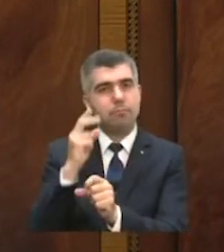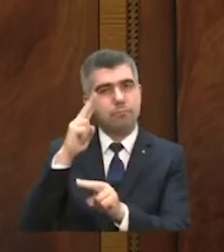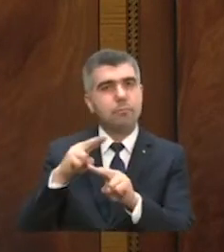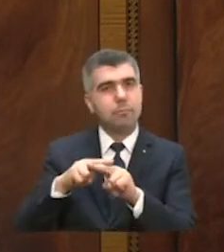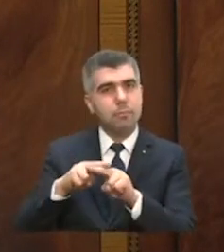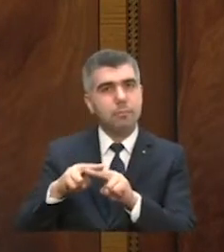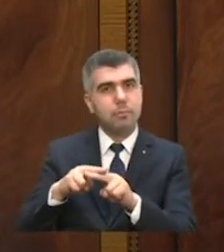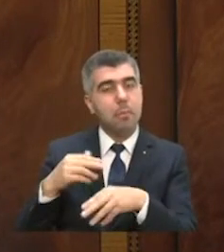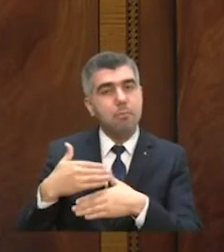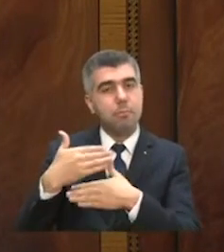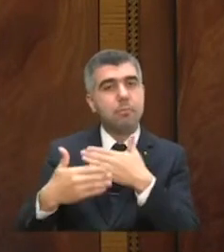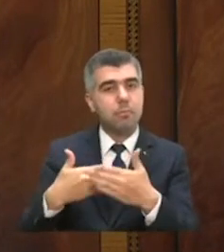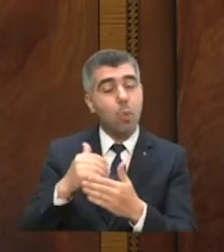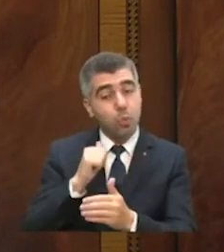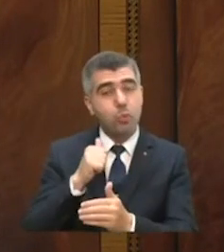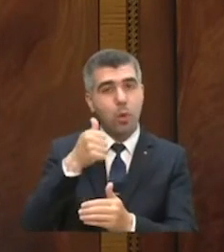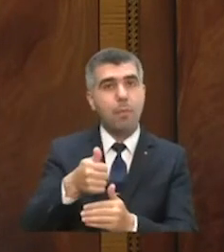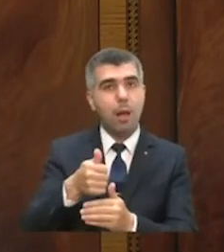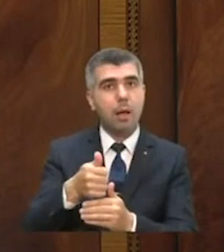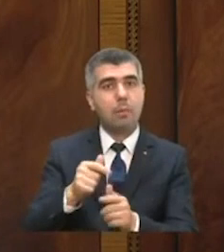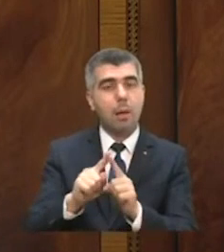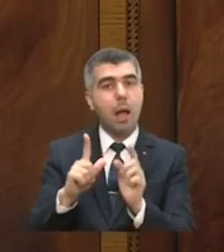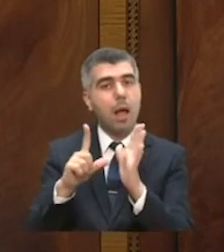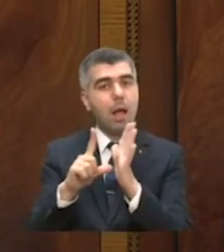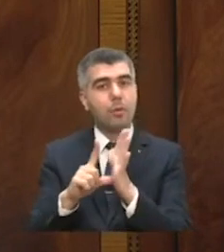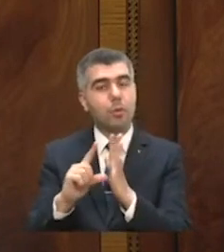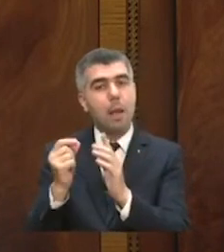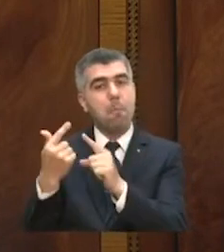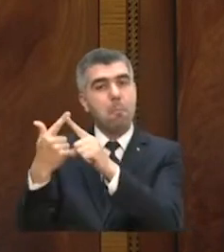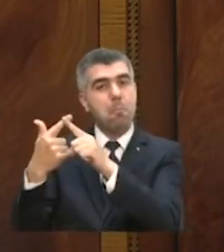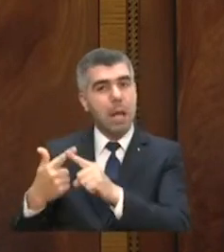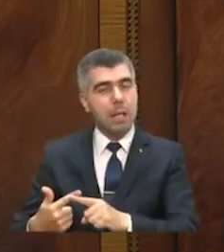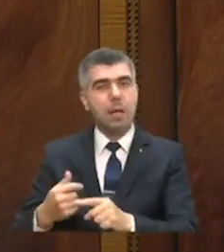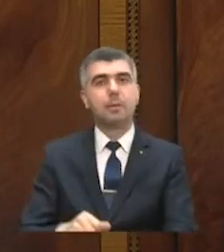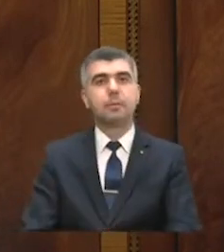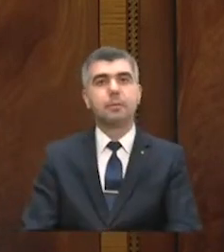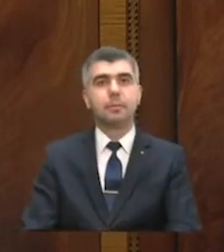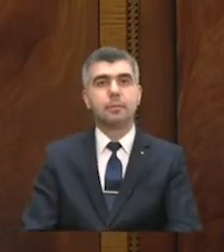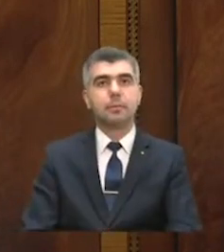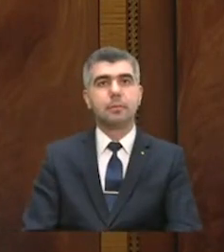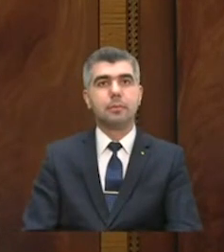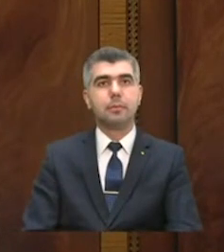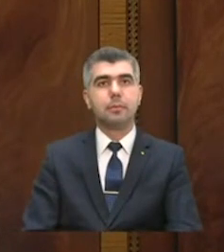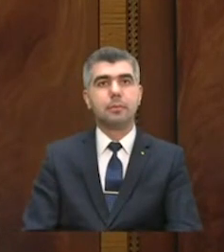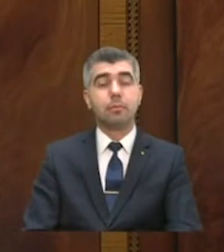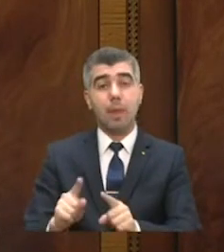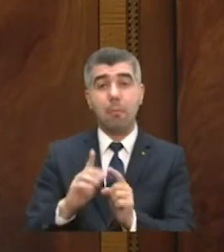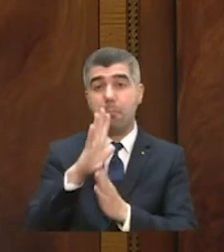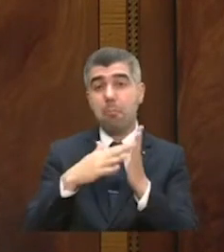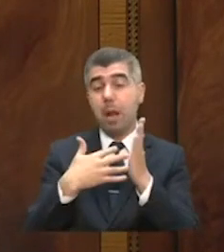وتبدا تشتغل يعني من غدا، لان عندها لا لوي فينونس. بالطبع البرنامج اللي جبنا